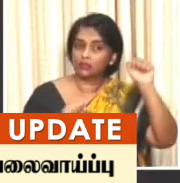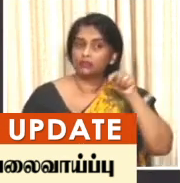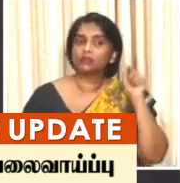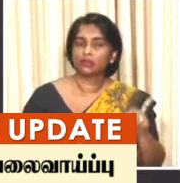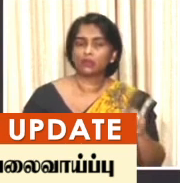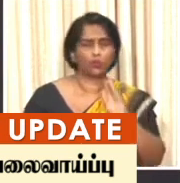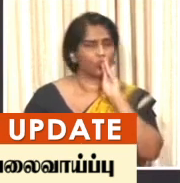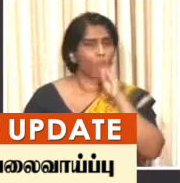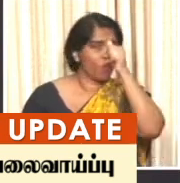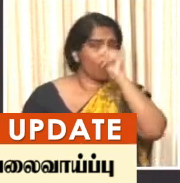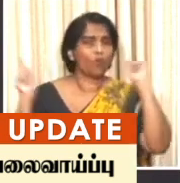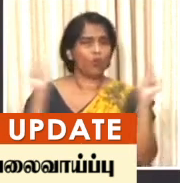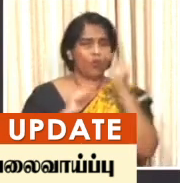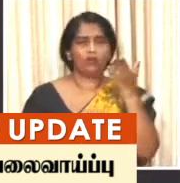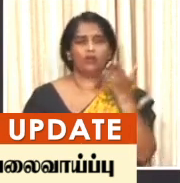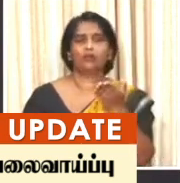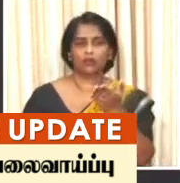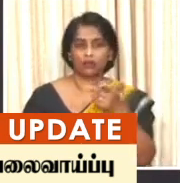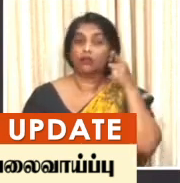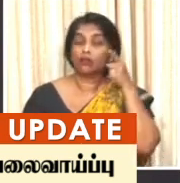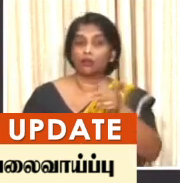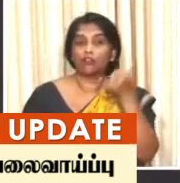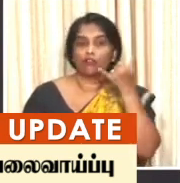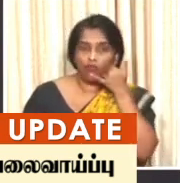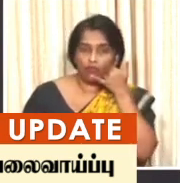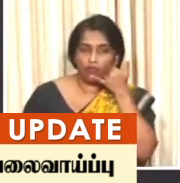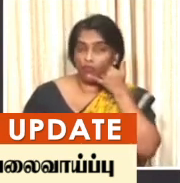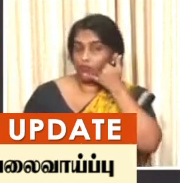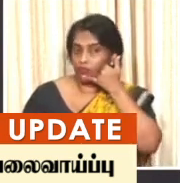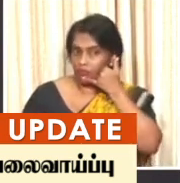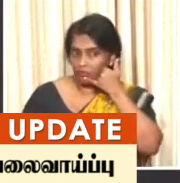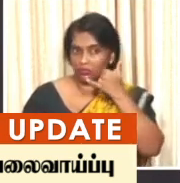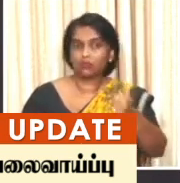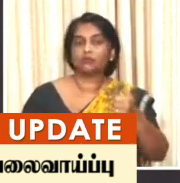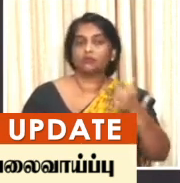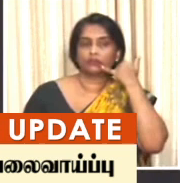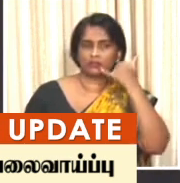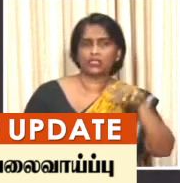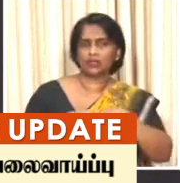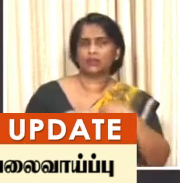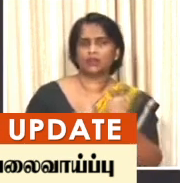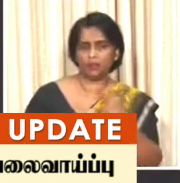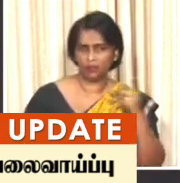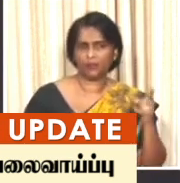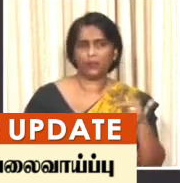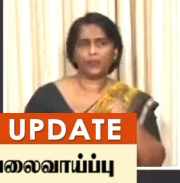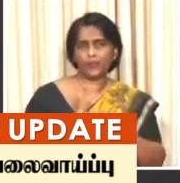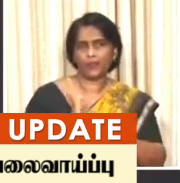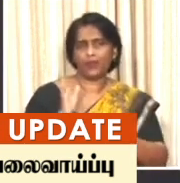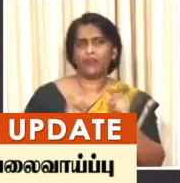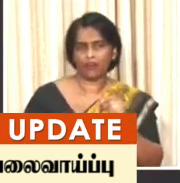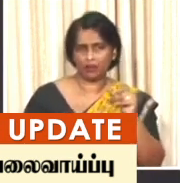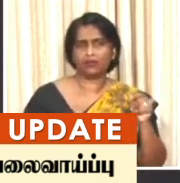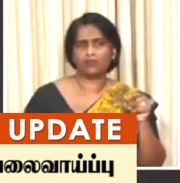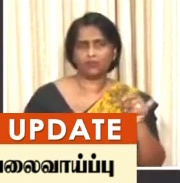කරන්නේ තනිකරම පැනලා ගියපු අය. ඒ අයගෙන් ඒ අයට ටෙලිෆෝන් එකක් කෝල් එකක් දීලා මෙහෙ එතරම්පි කියලා සංවිධානයක් තියෙනවා ජනතා විමුක්ති පෙරමුණ කරන අර